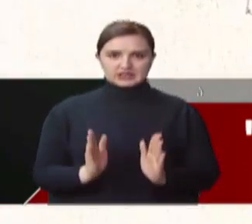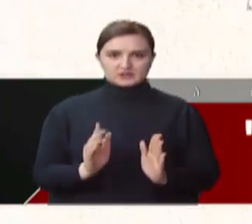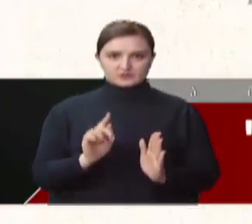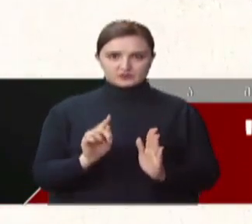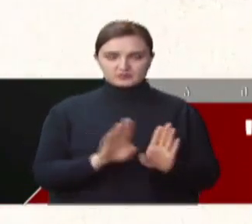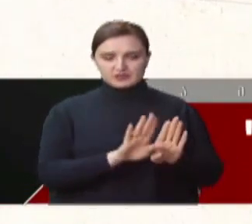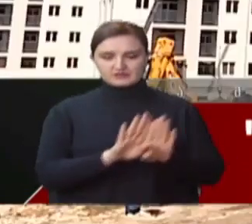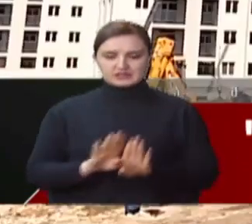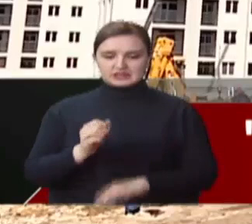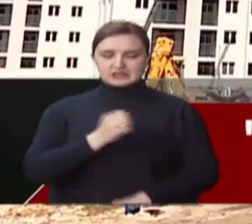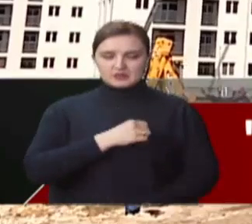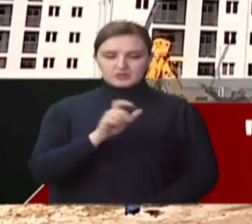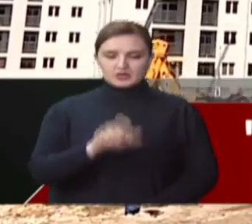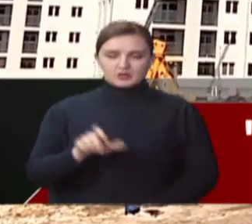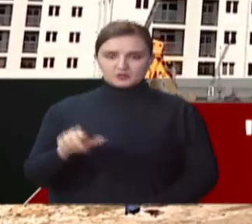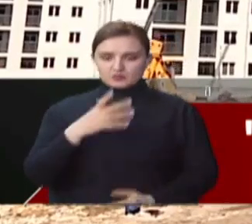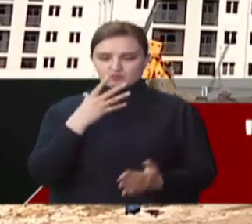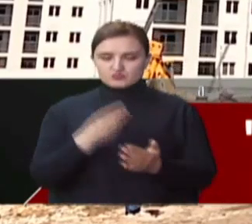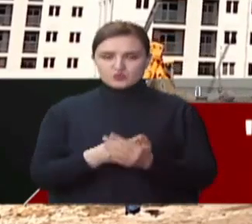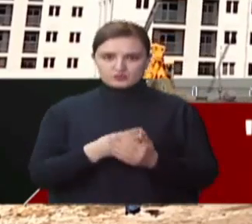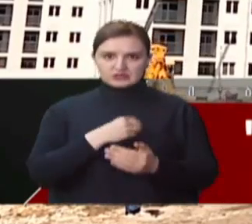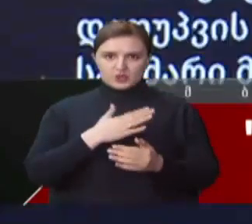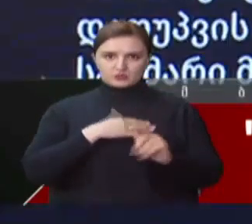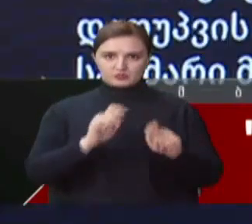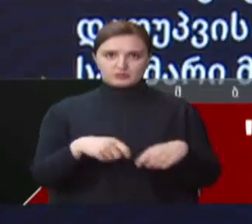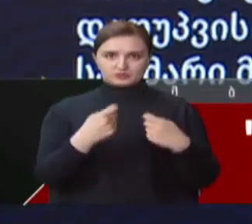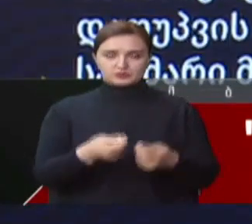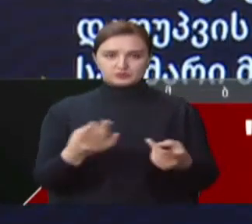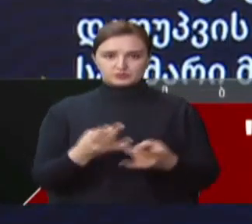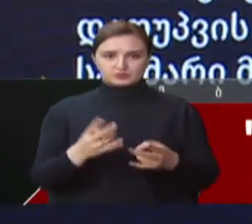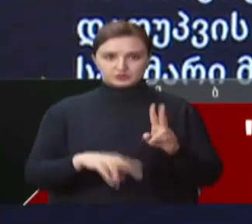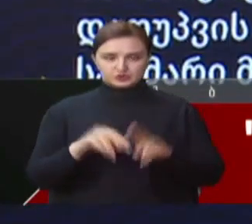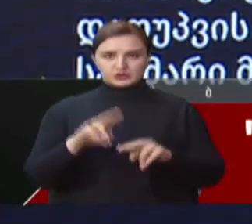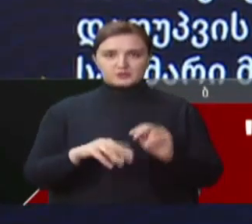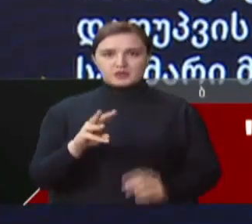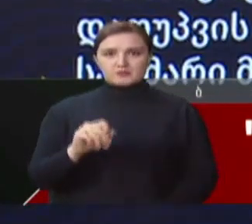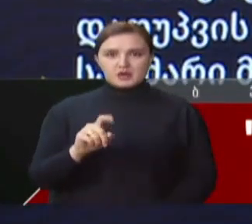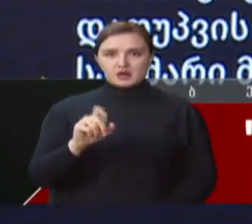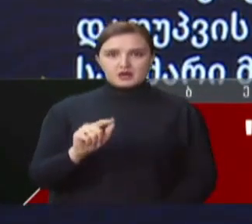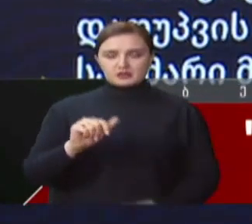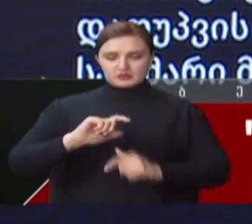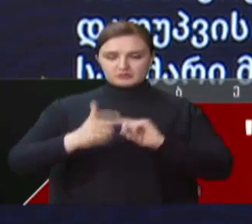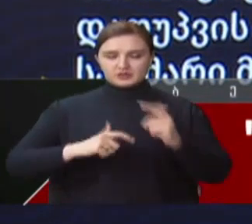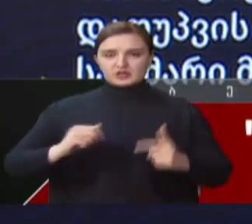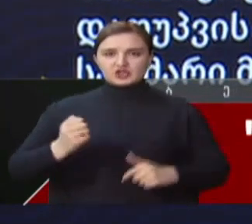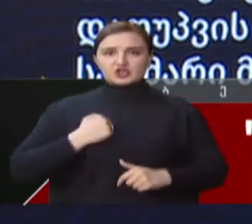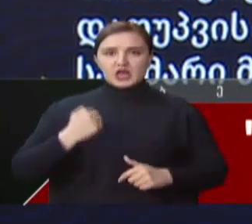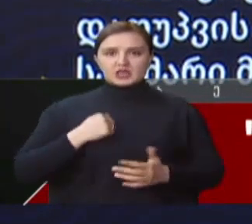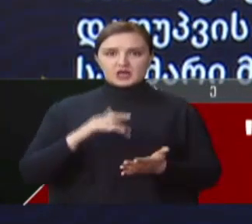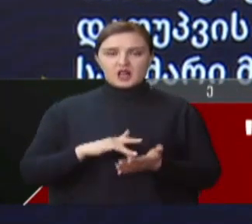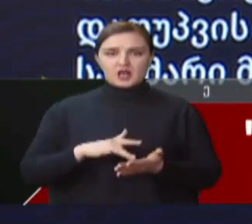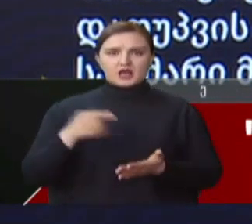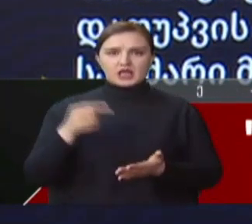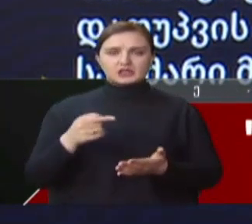კრიტერიუმების მიხედვით სამხედრო მოსამსახურეებს საკუთრებაში უნდა გადაეცეთ. Შენდება მახათას მთაზე ჯარის ქალაქი და 1000 მეტრ